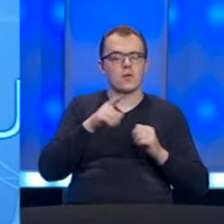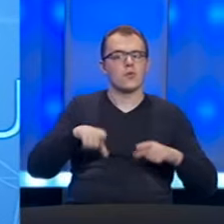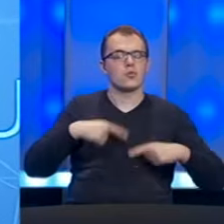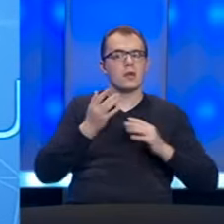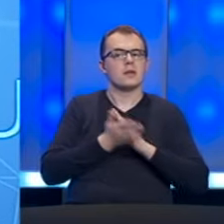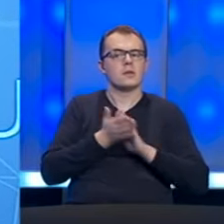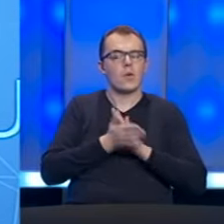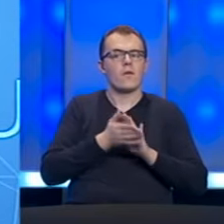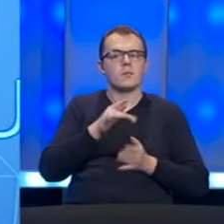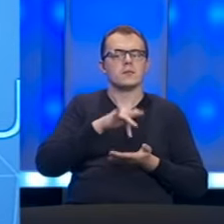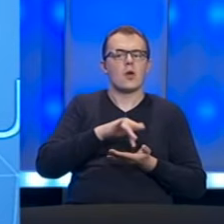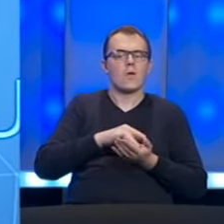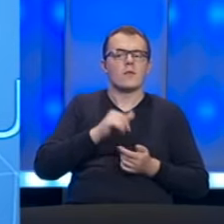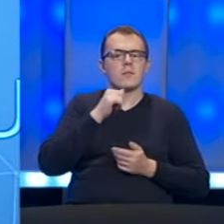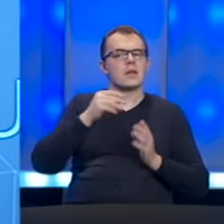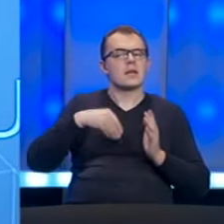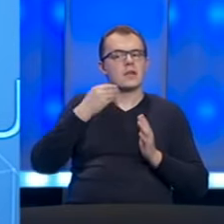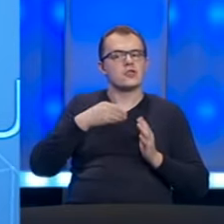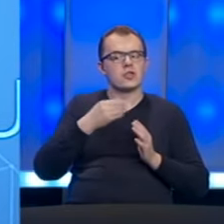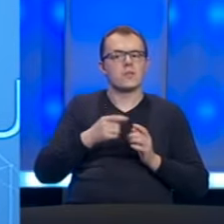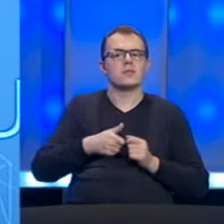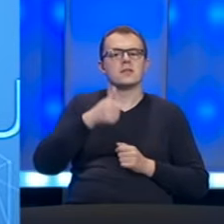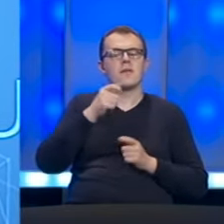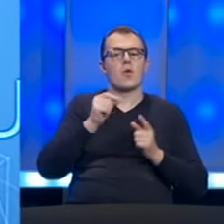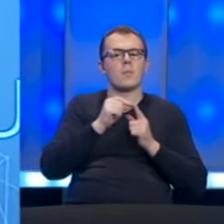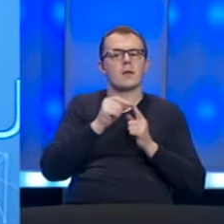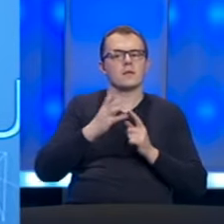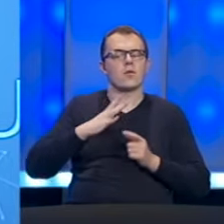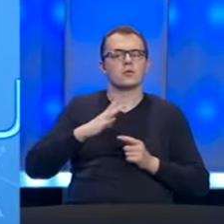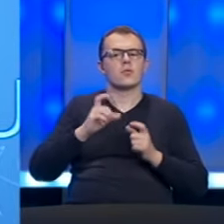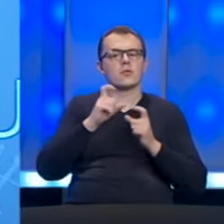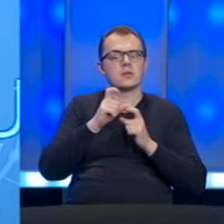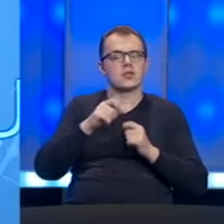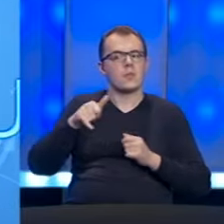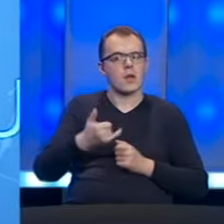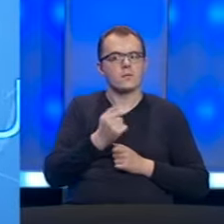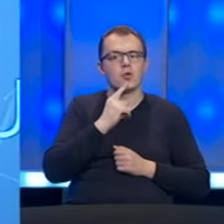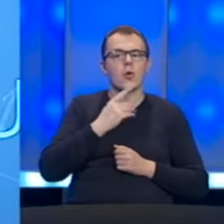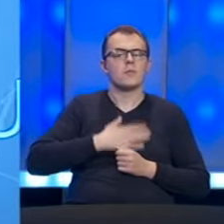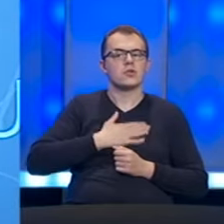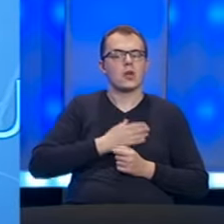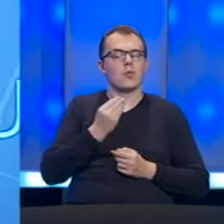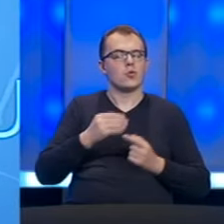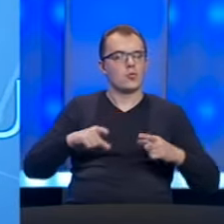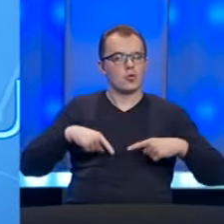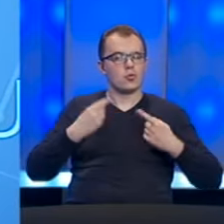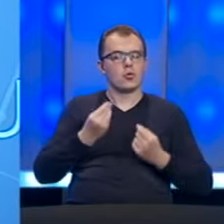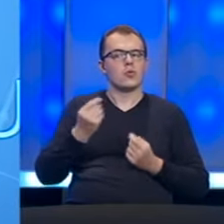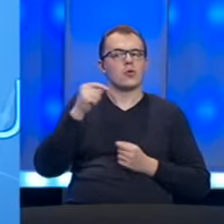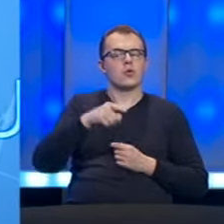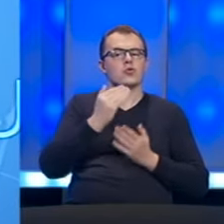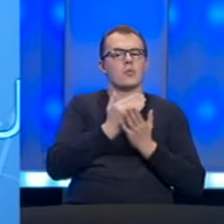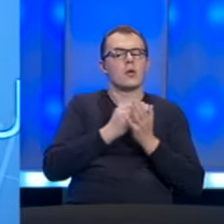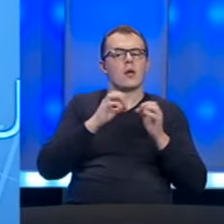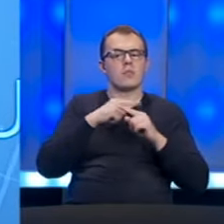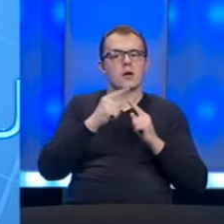razgovaramo sa vokalnim solistom i režiserom u istoimenoj predstavi, gospodinom Srđanom Jevđevićem, kojem želimo dobro jutro, dobrodošlo u program